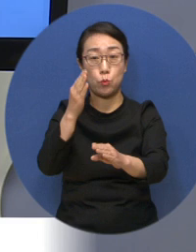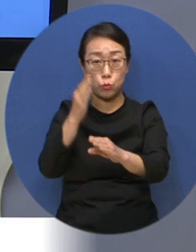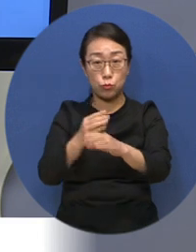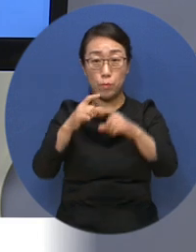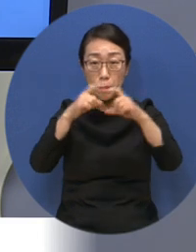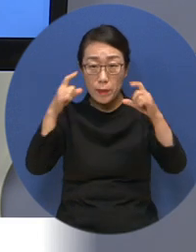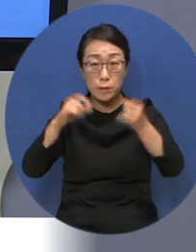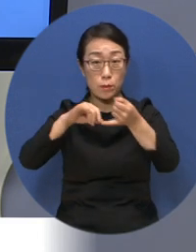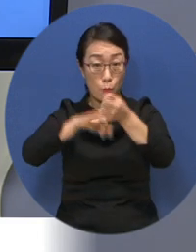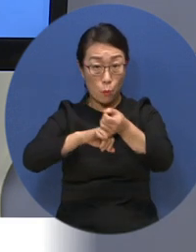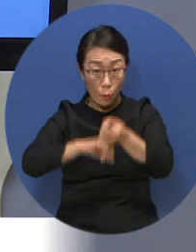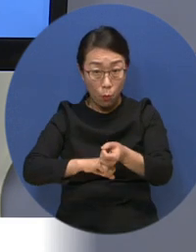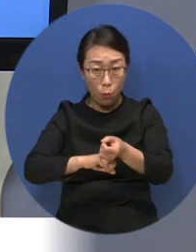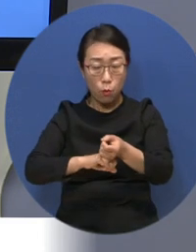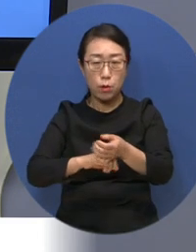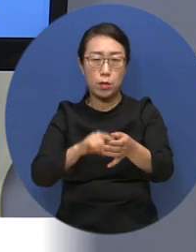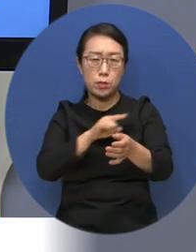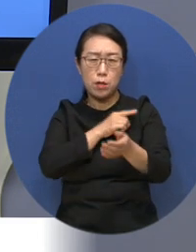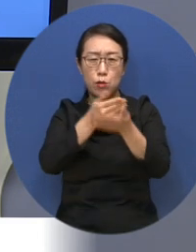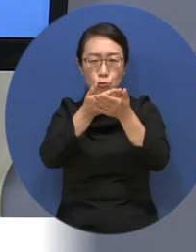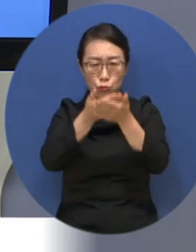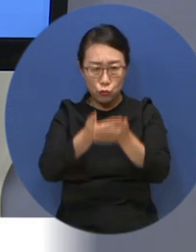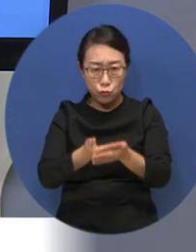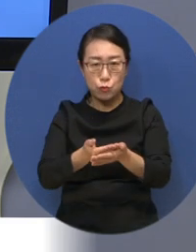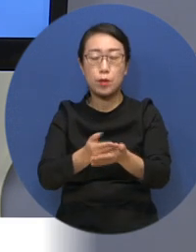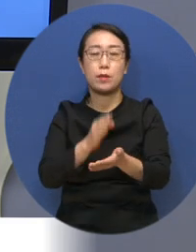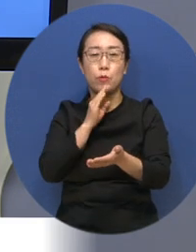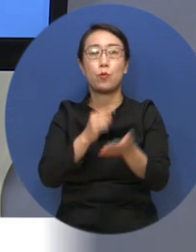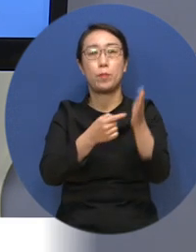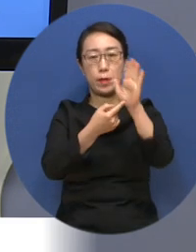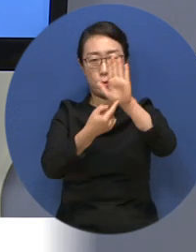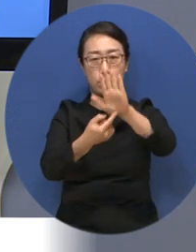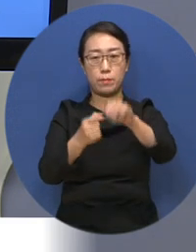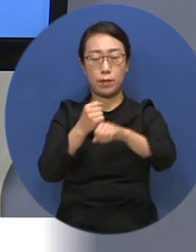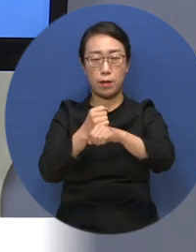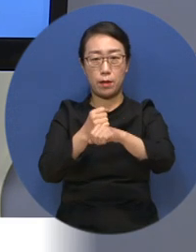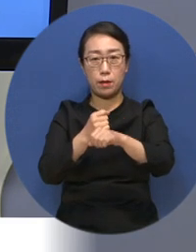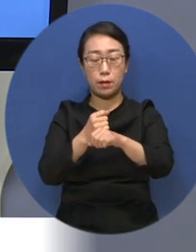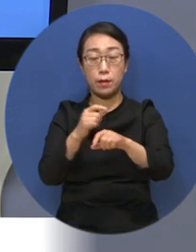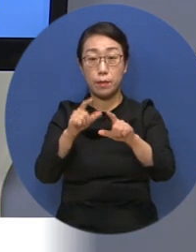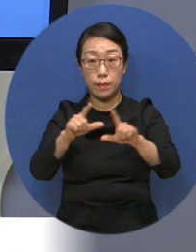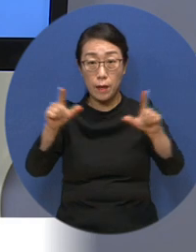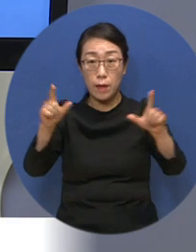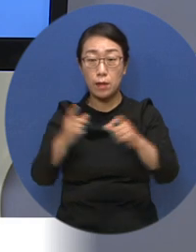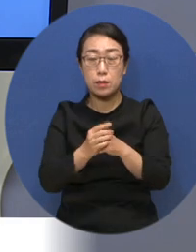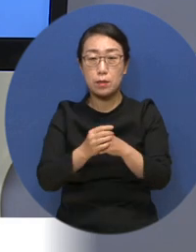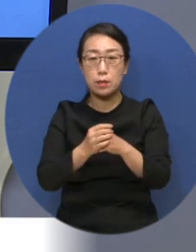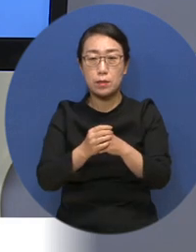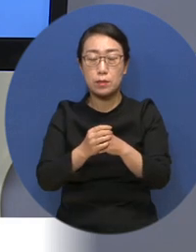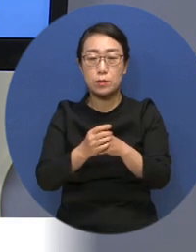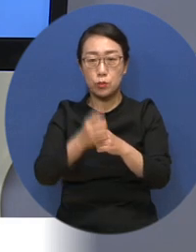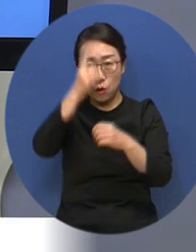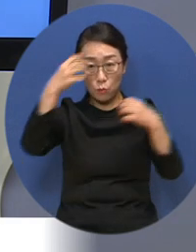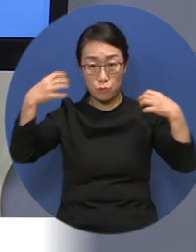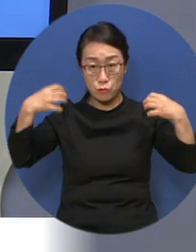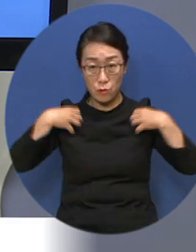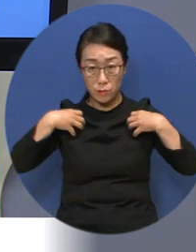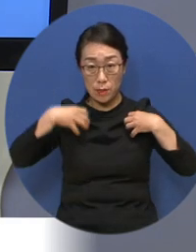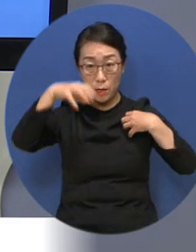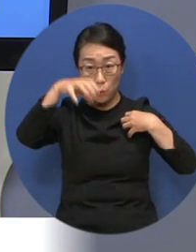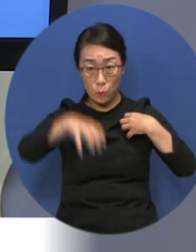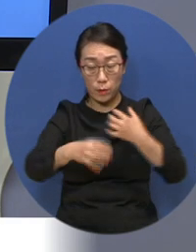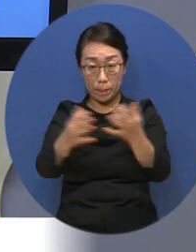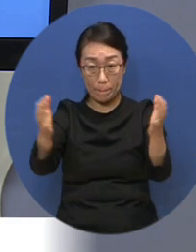쓰기는 현재로써 최고의 백신 이라고 밝혔습니다 이날 정 총리는 서울 세종로 정부서울청사에서 열린